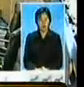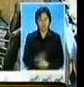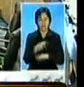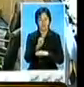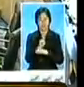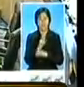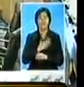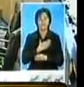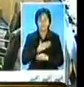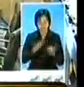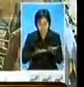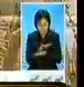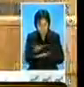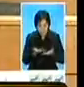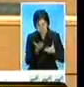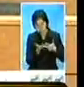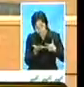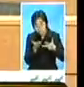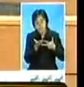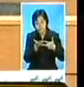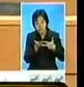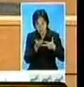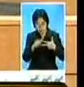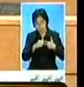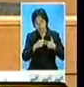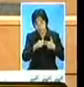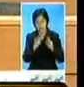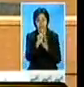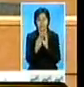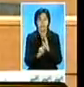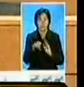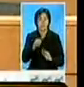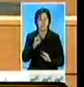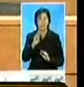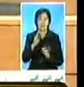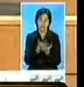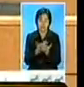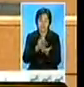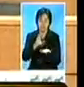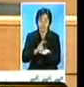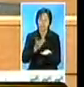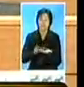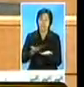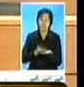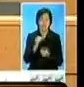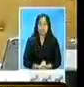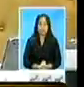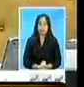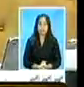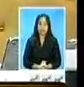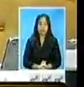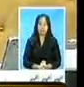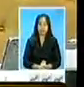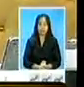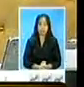กล่าวขอบคุณสภาผู้แทนราษฎรที่ให้การสนับสนุนร่างพระราชบัญญัติงบประมาณรายจ่ายประจำปี2555พร้อมย้ำว่าจะนำเม็ดเงินงบ